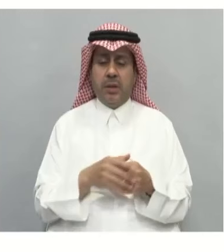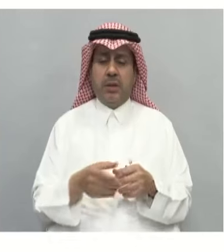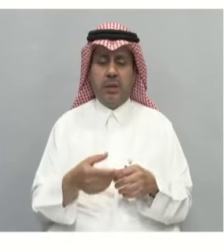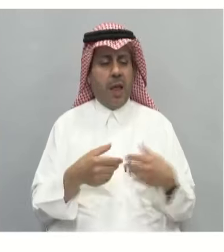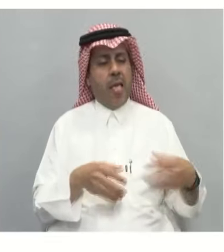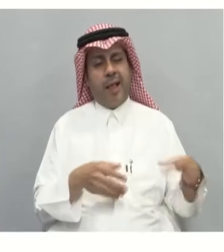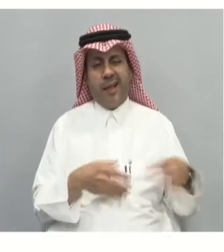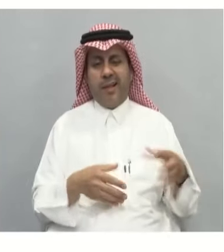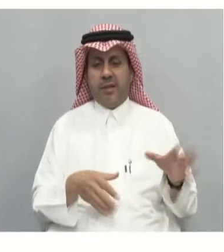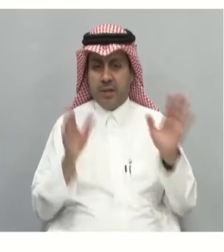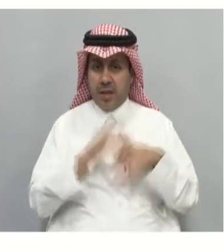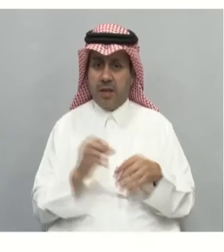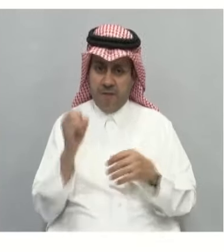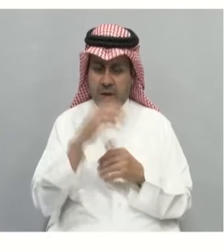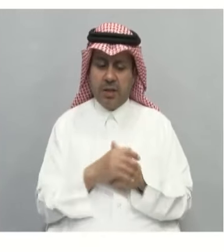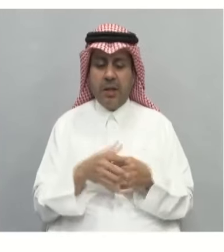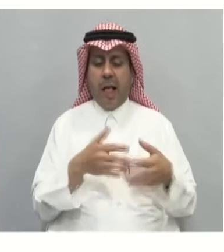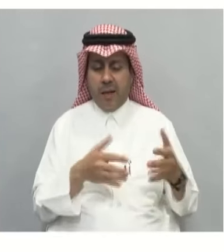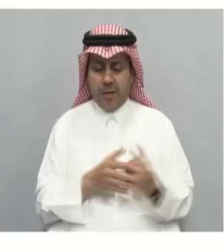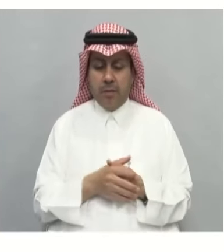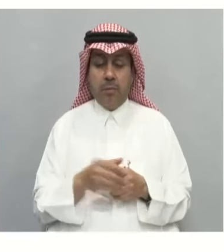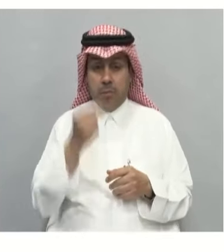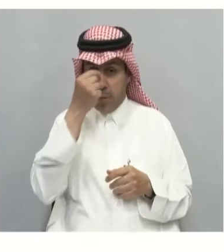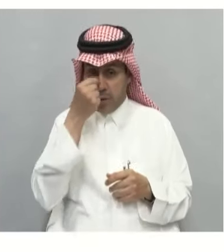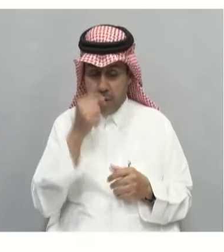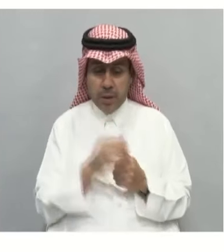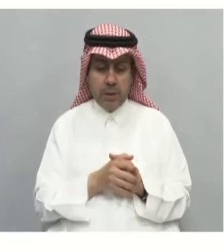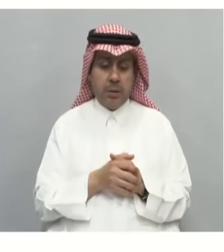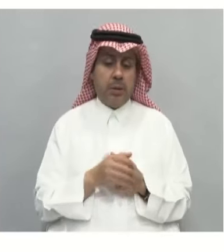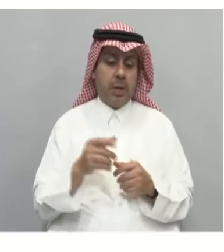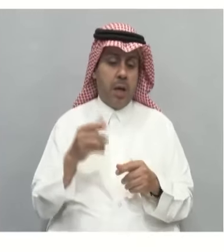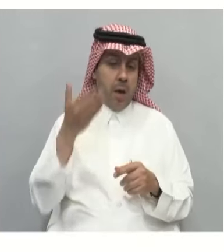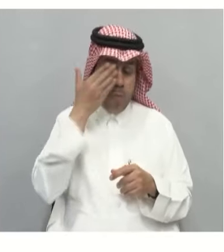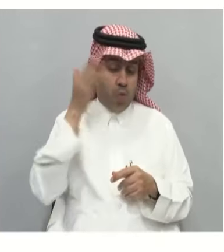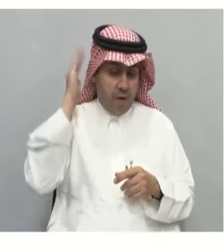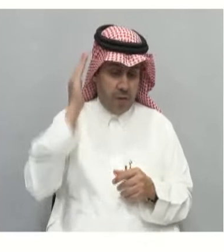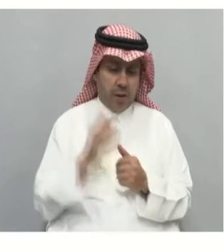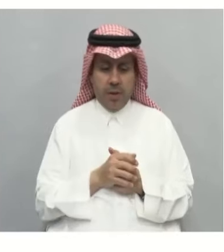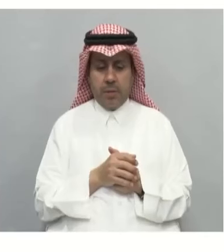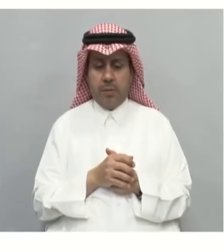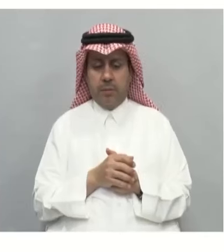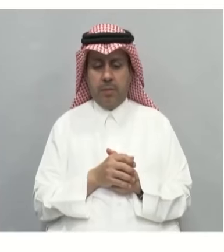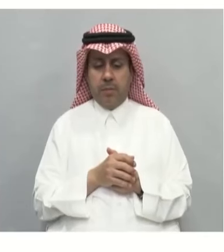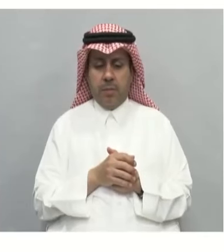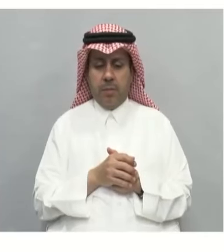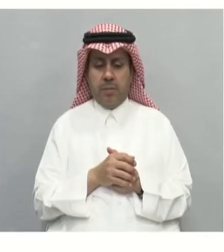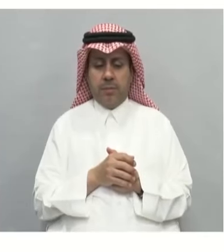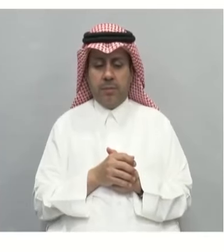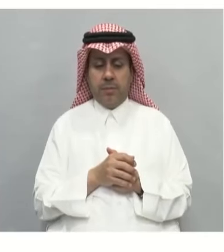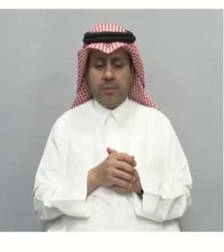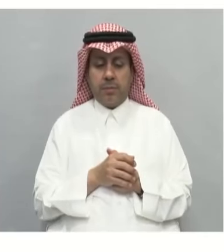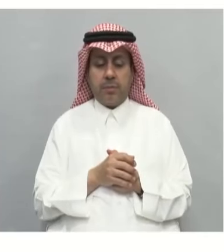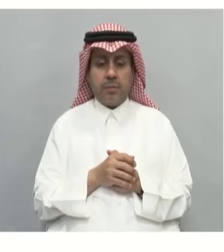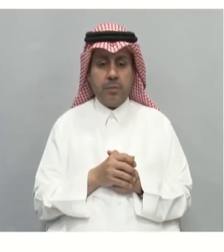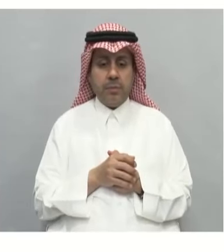خصال المنافقين وقد كان الصحابه رضي الله عنهم يسيئون الظن بمن تخلف عنها بمن تخلف عن